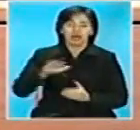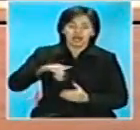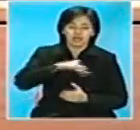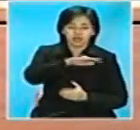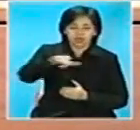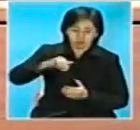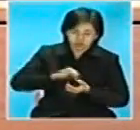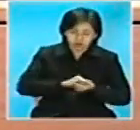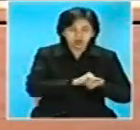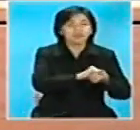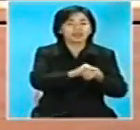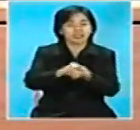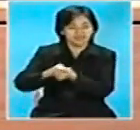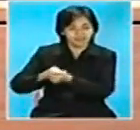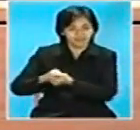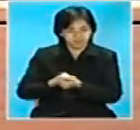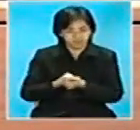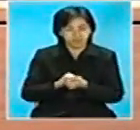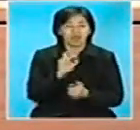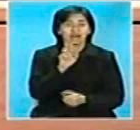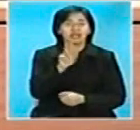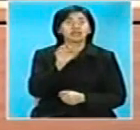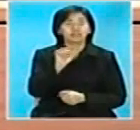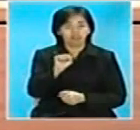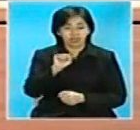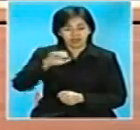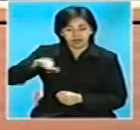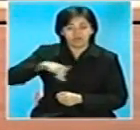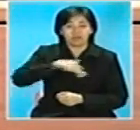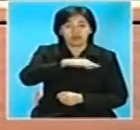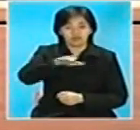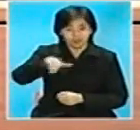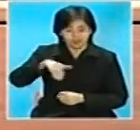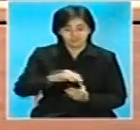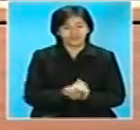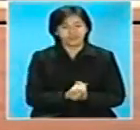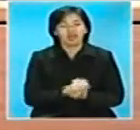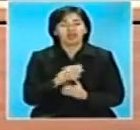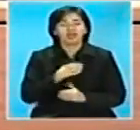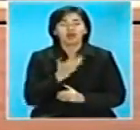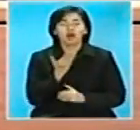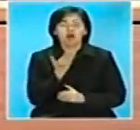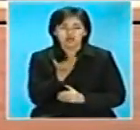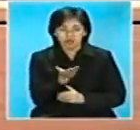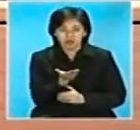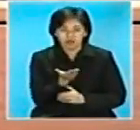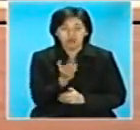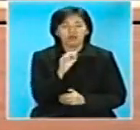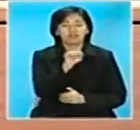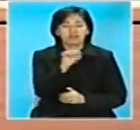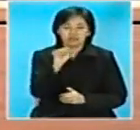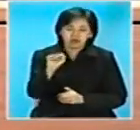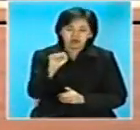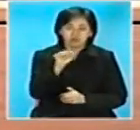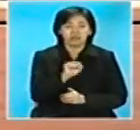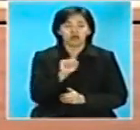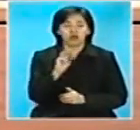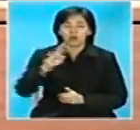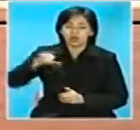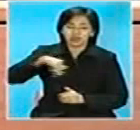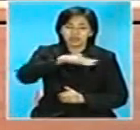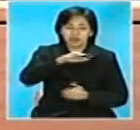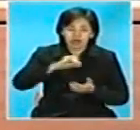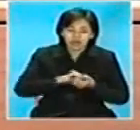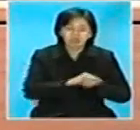มือกันนะครับรัฐสภาก็คงจะขอความกรุณาทุกท่านให้ร่วมมือกันประ